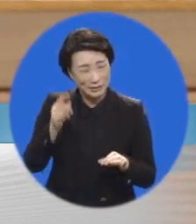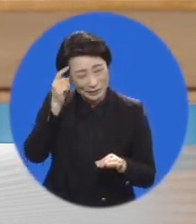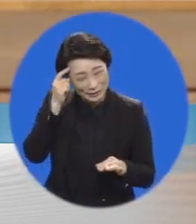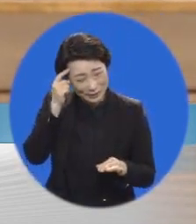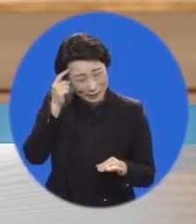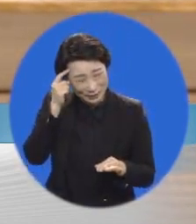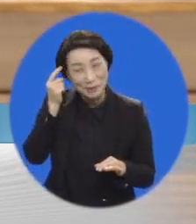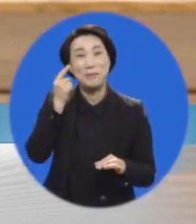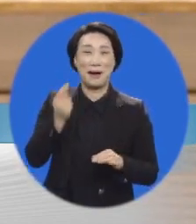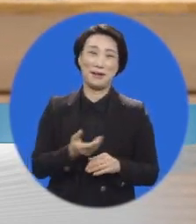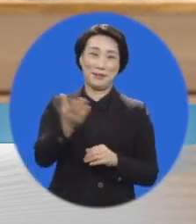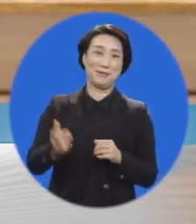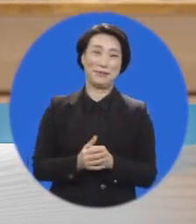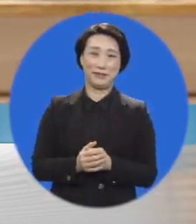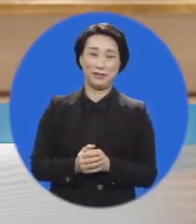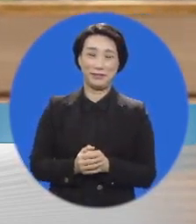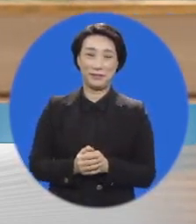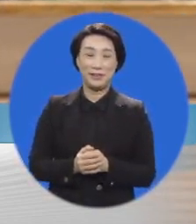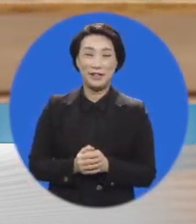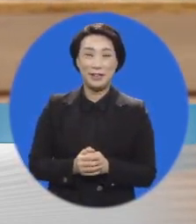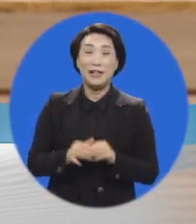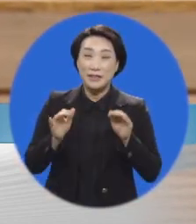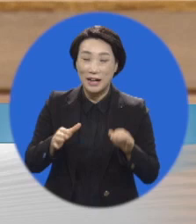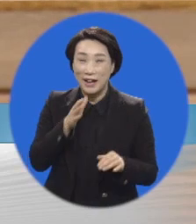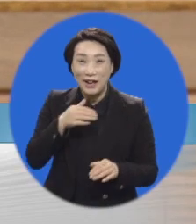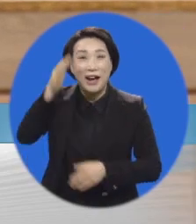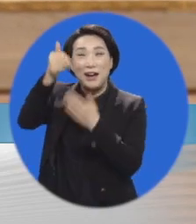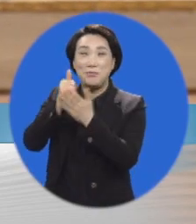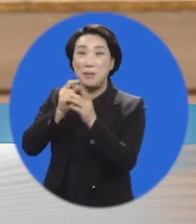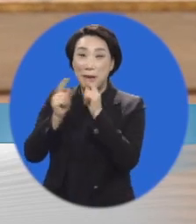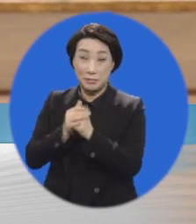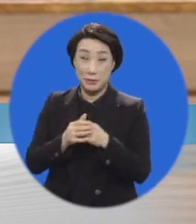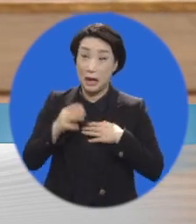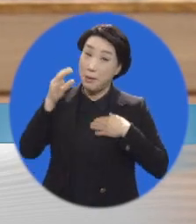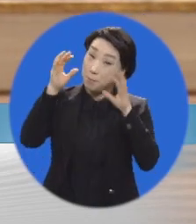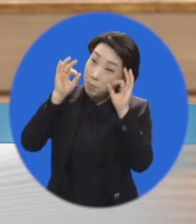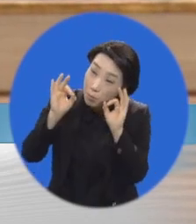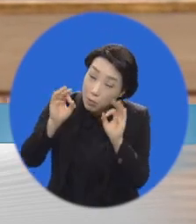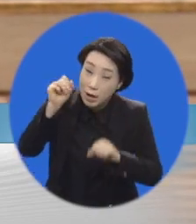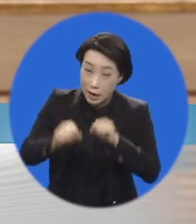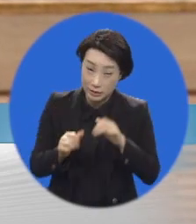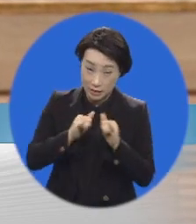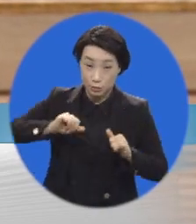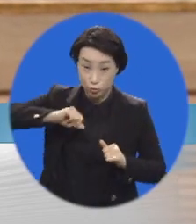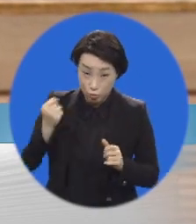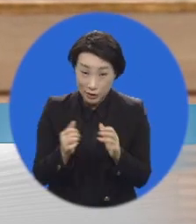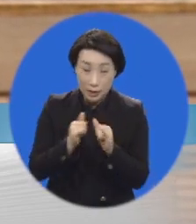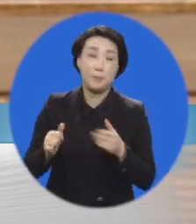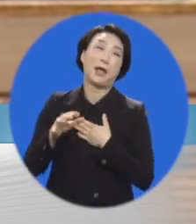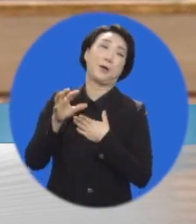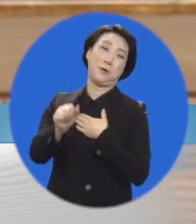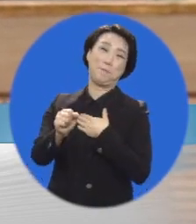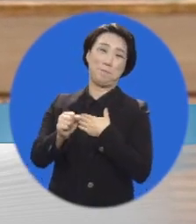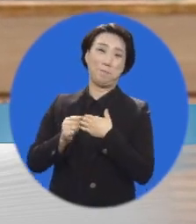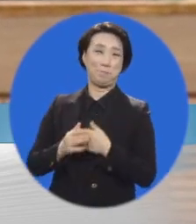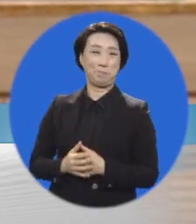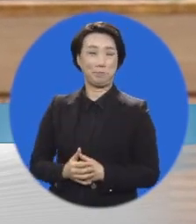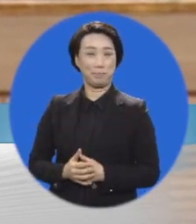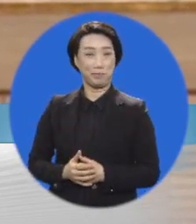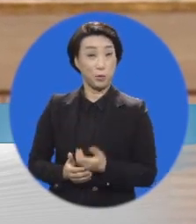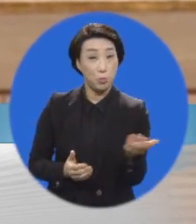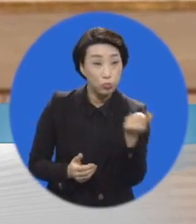잘 들을 때 그 말씀은 듣고 행하는 자의 것입니다.